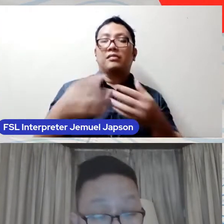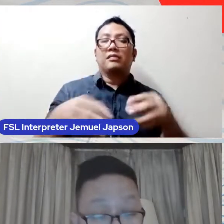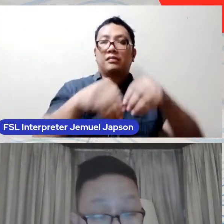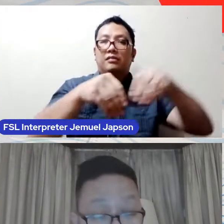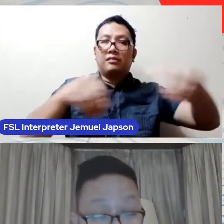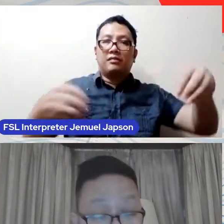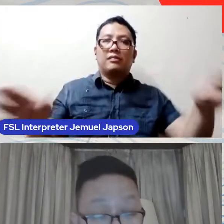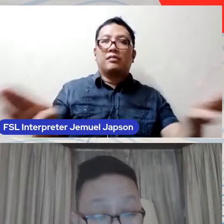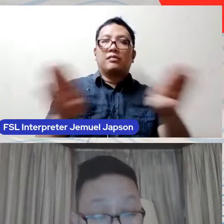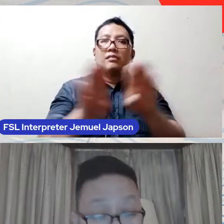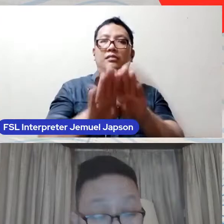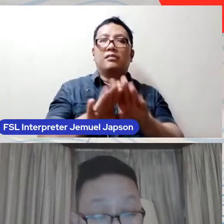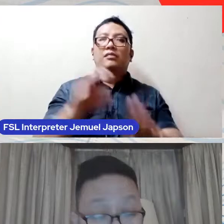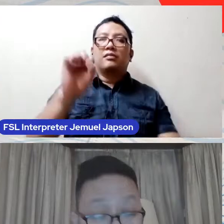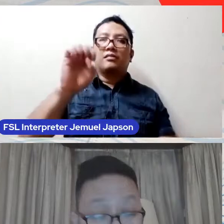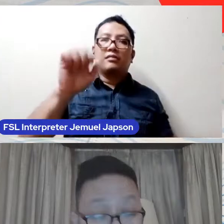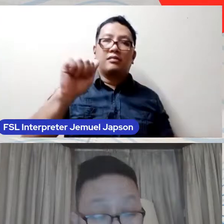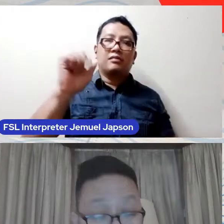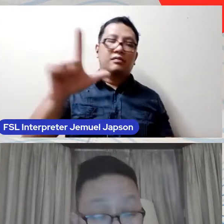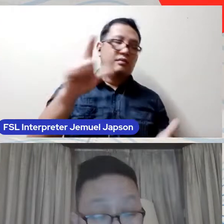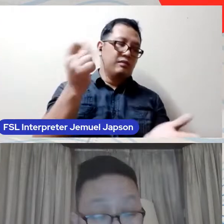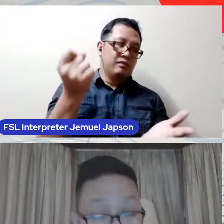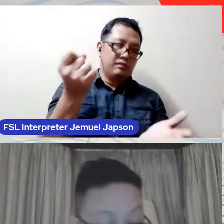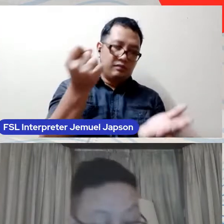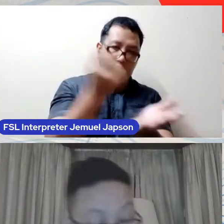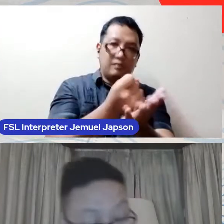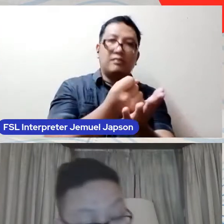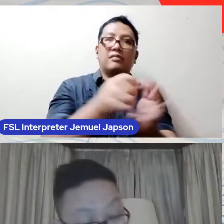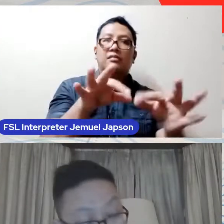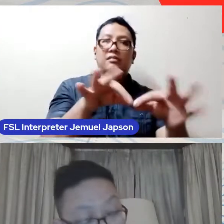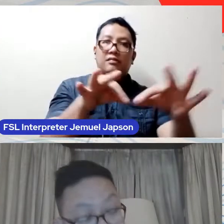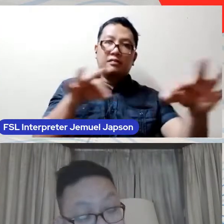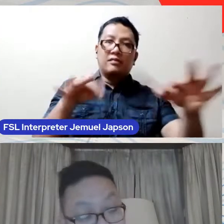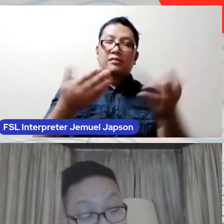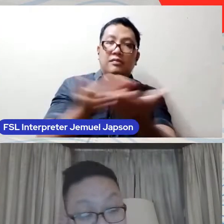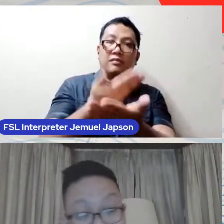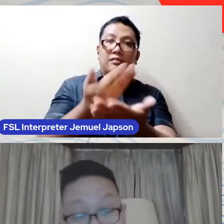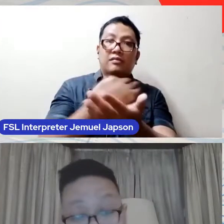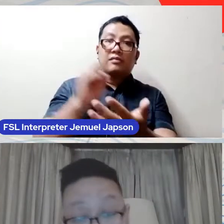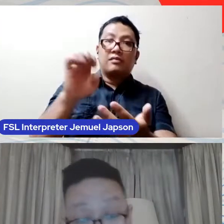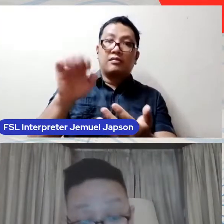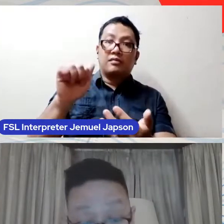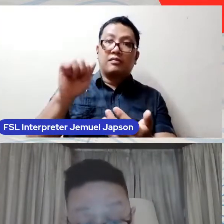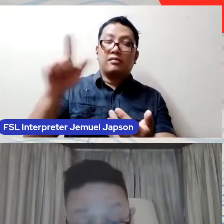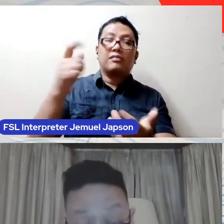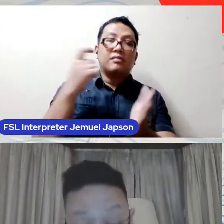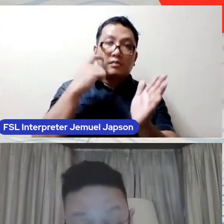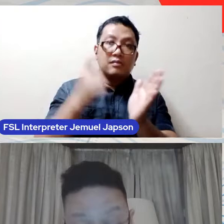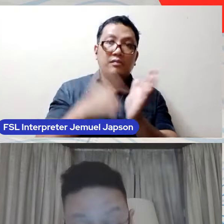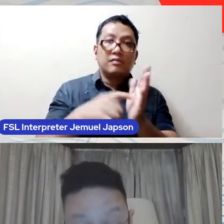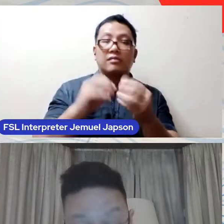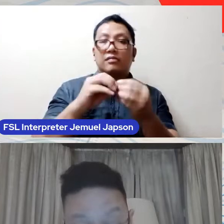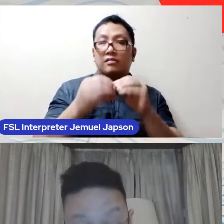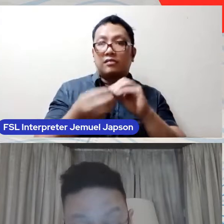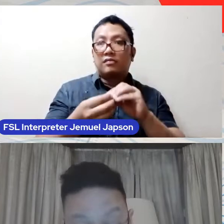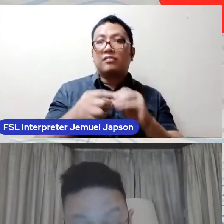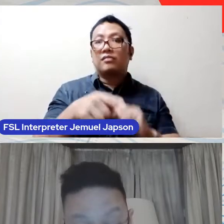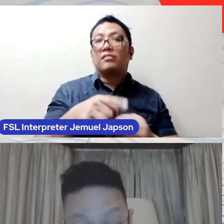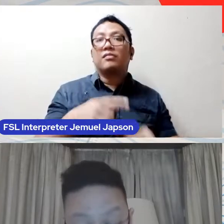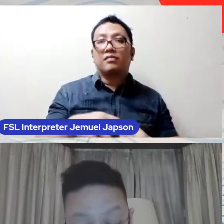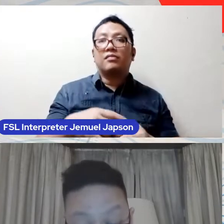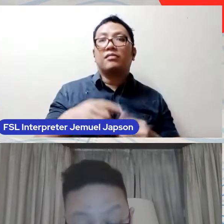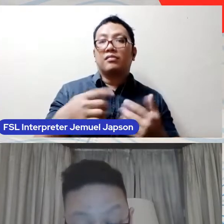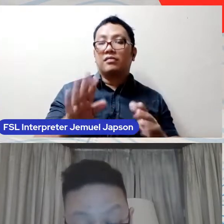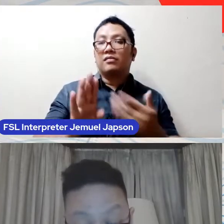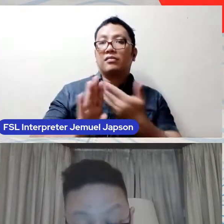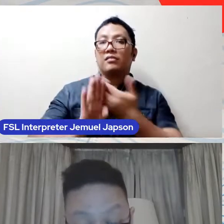mga seals din, tinitake note ulit yan, yung mga bagong selyo, tinitake note yung serial numbers niyan. So, yun. Tapos, binabalik